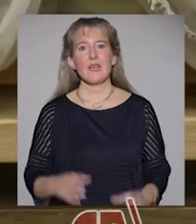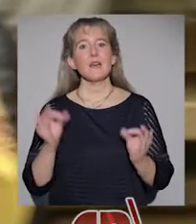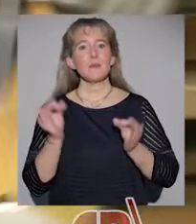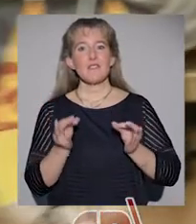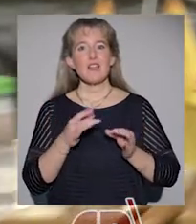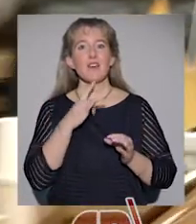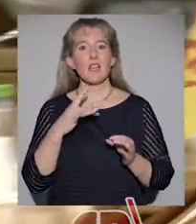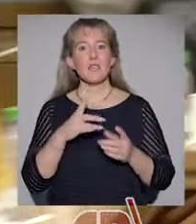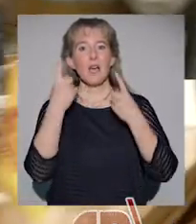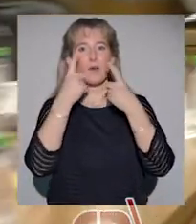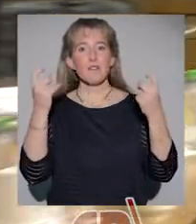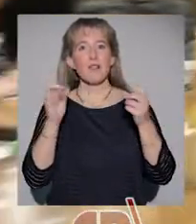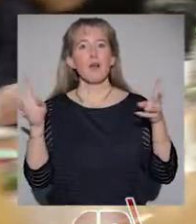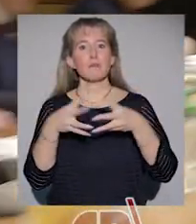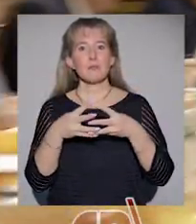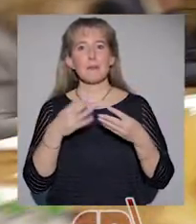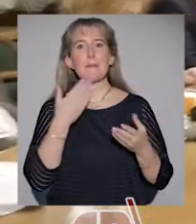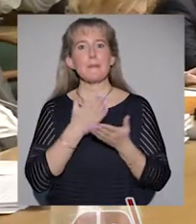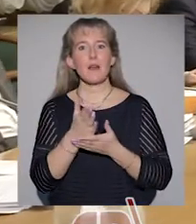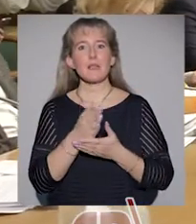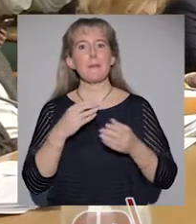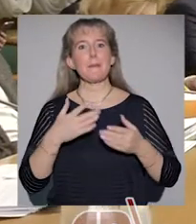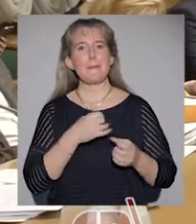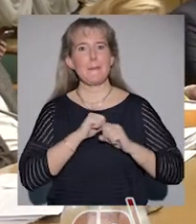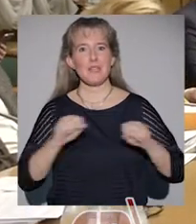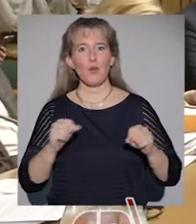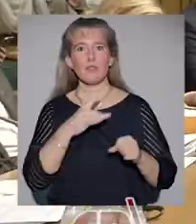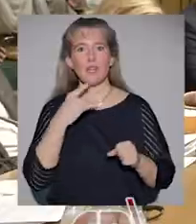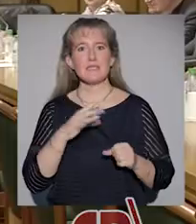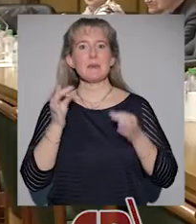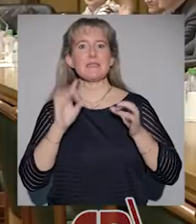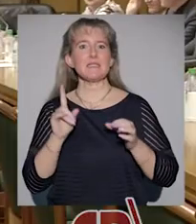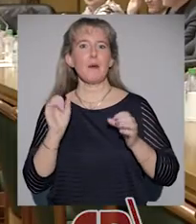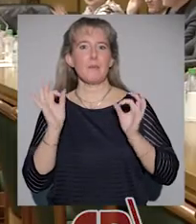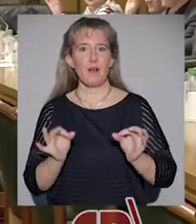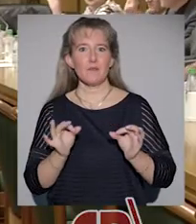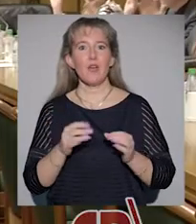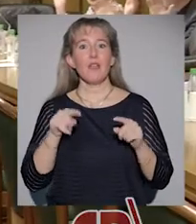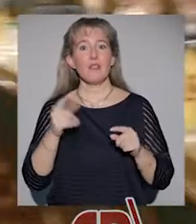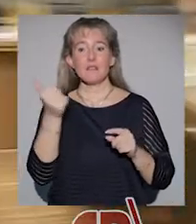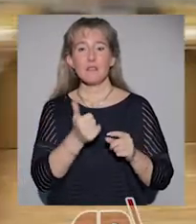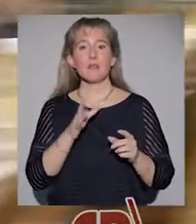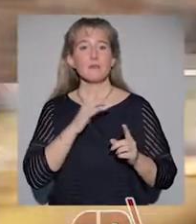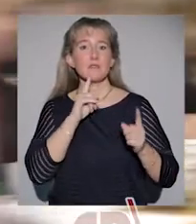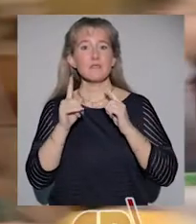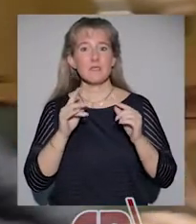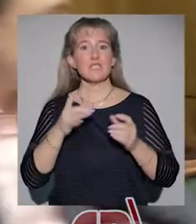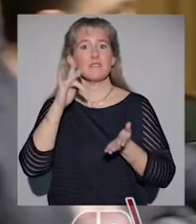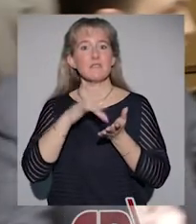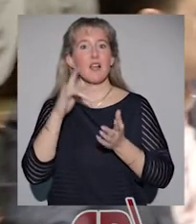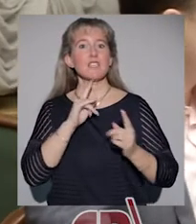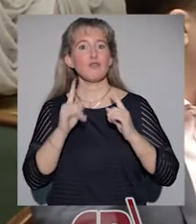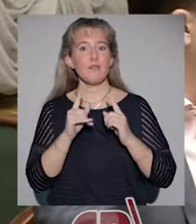Справедливая Россия объявила об объединении с партиями «Патриоты России» и «За правду». По этому случаю на этой неделе прошло заседание Центрального